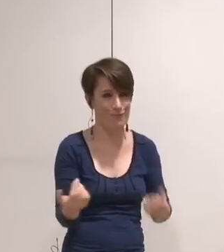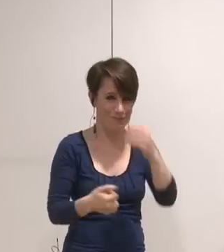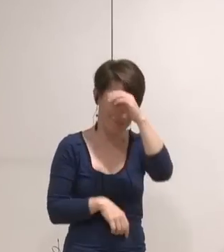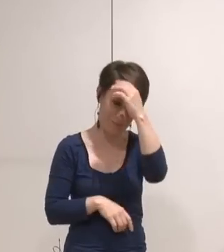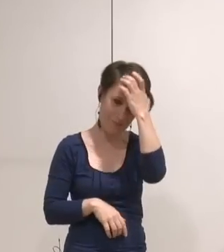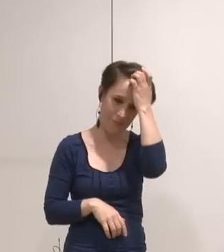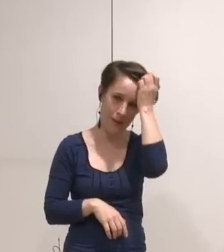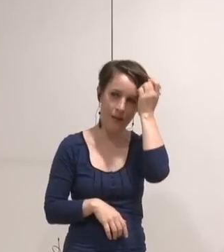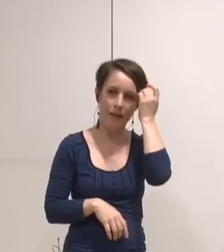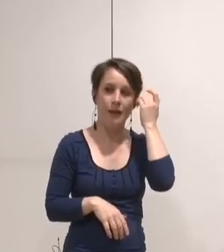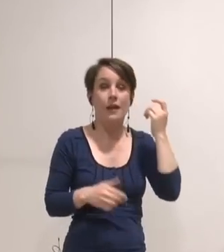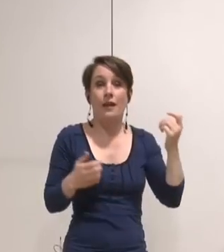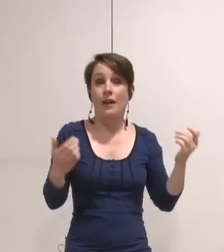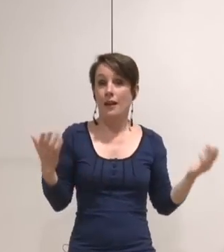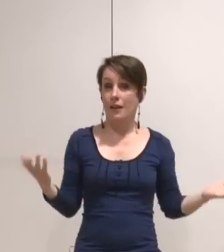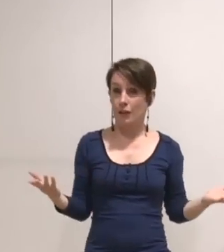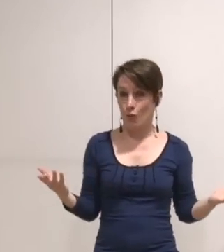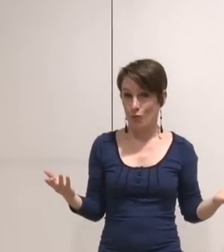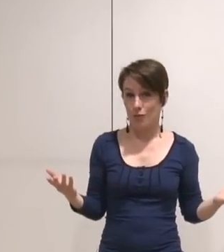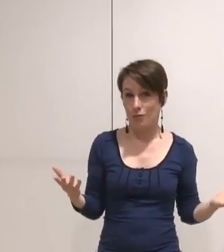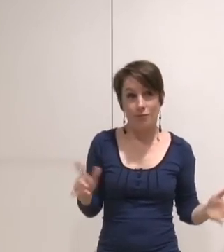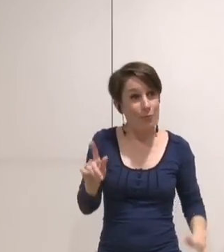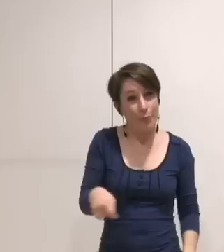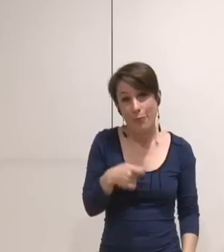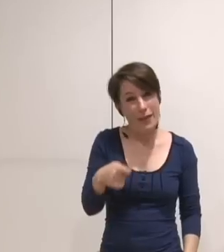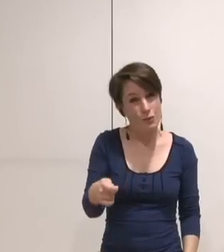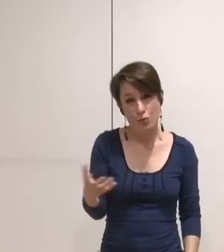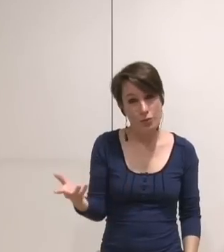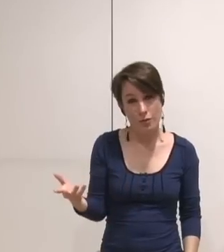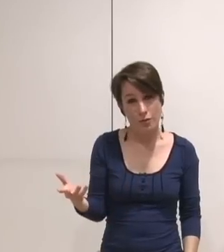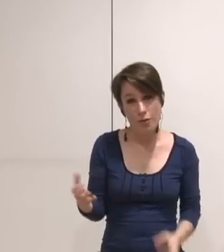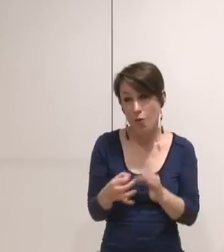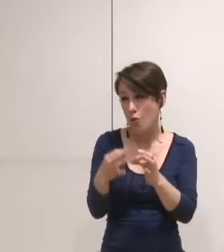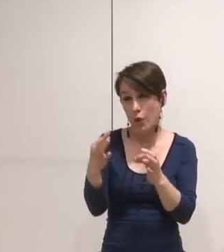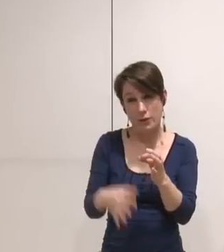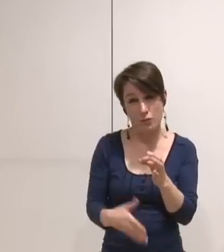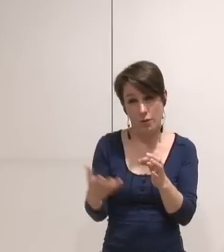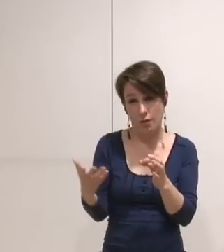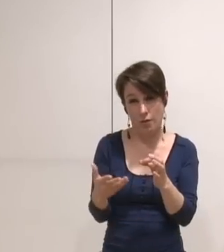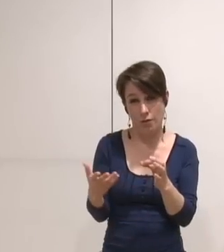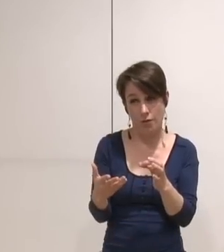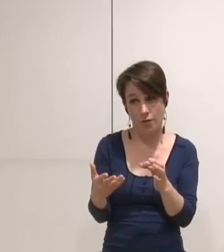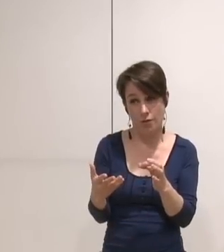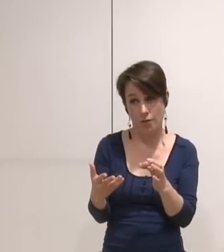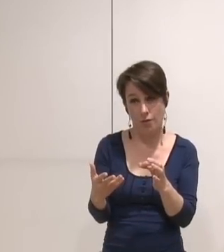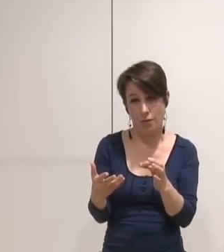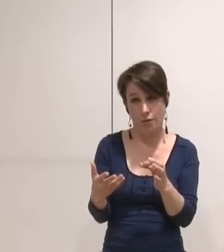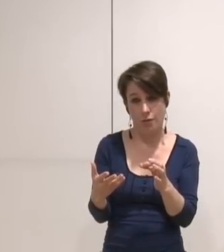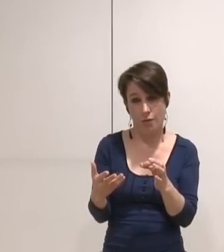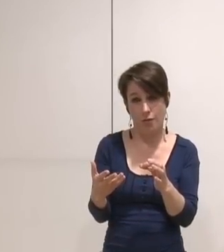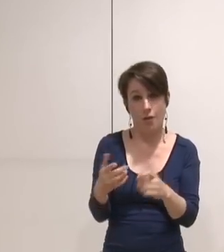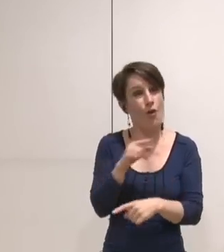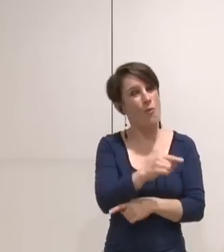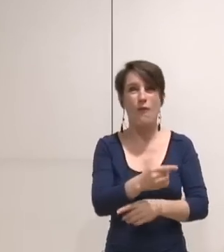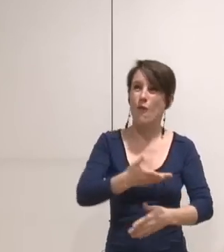dès lors cette opposition massive frontale entre les discours et